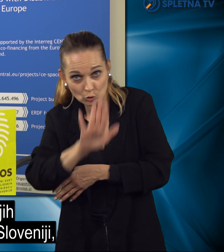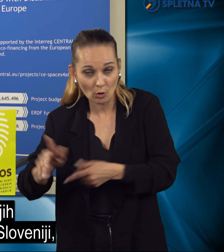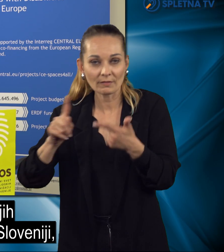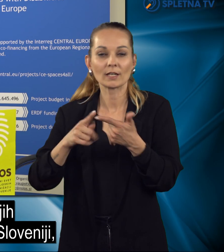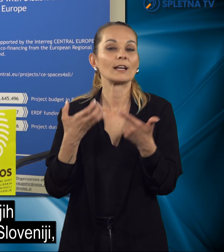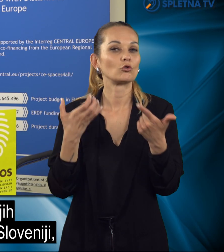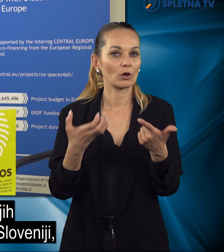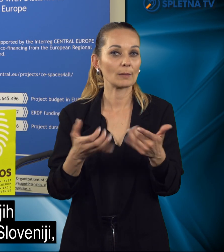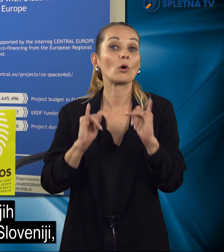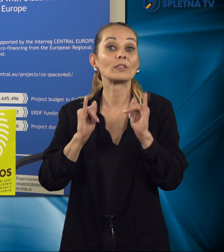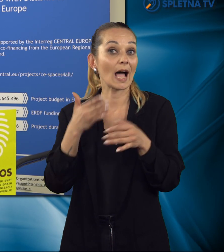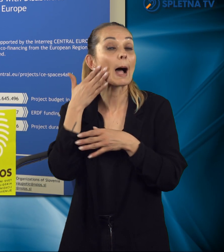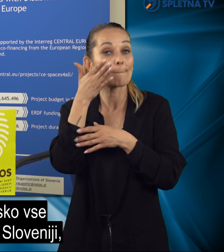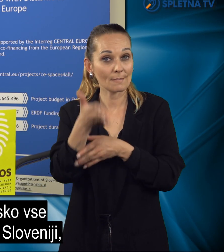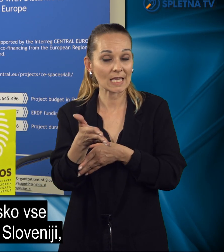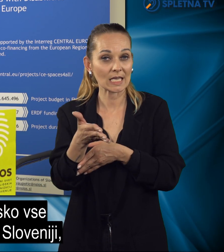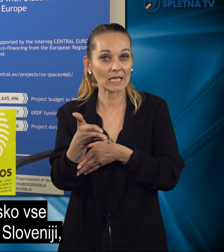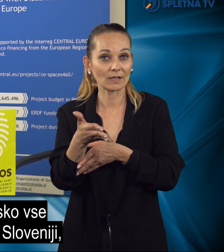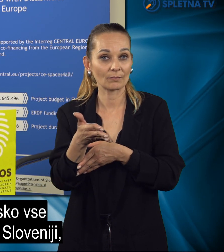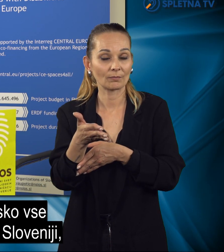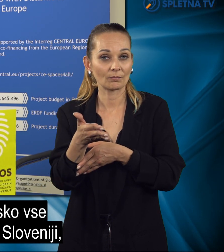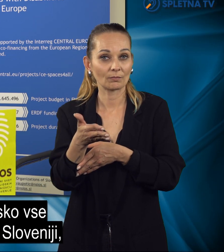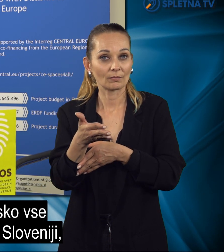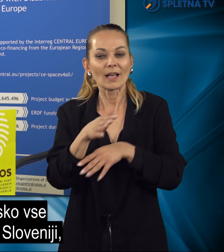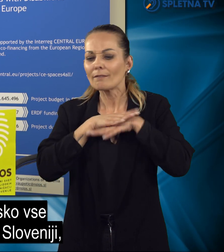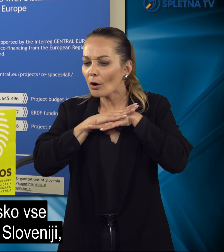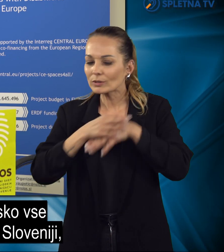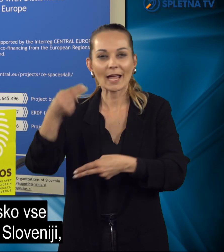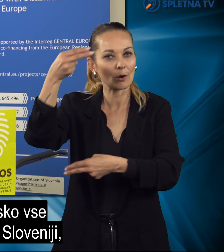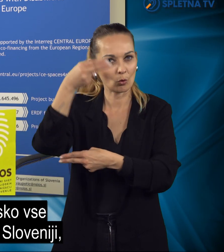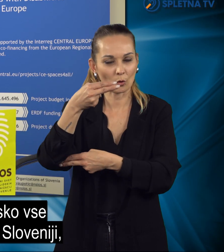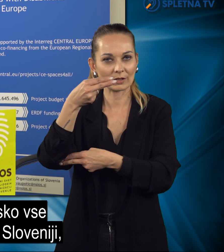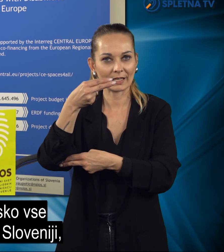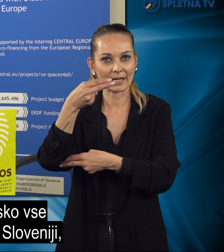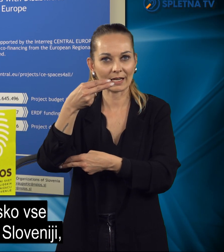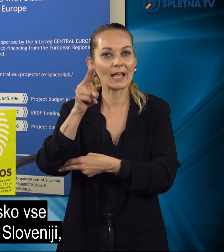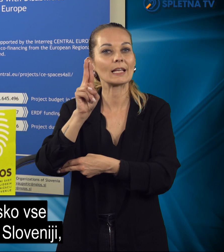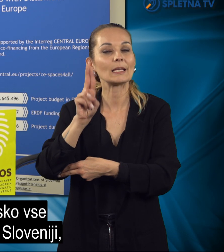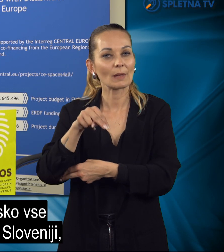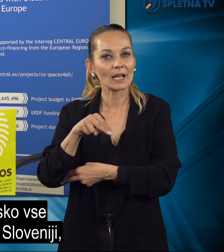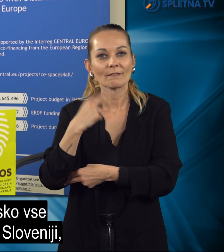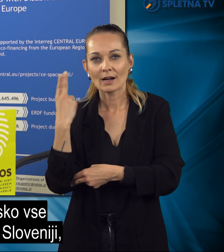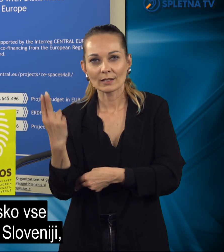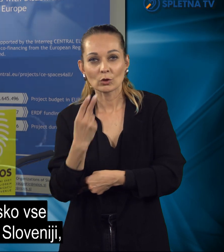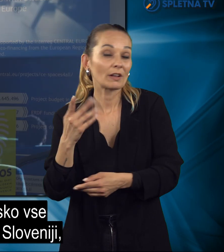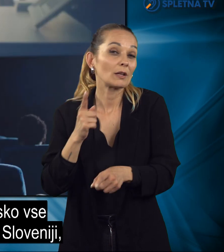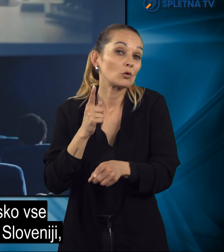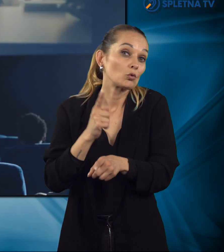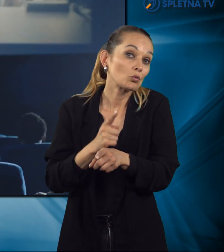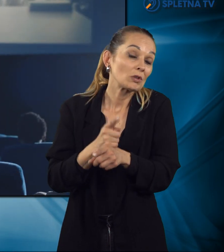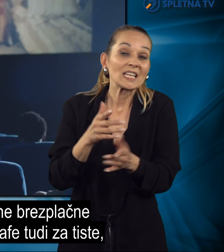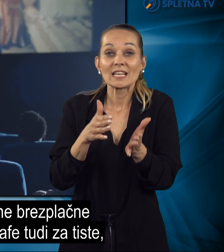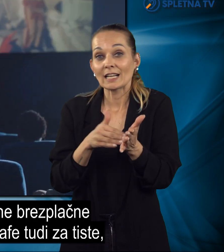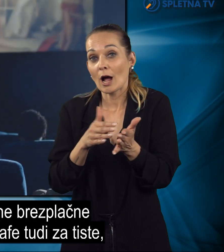smučiščih v Sloveniji. Želimo si, da bi dejansko vse hotele zajeli v